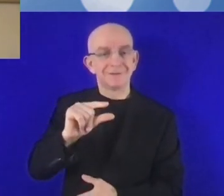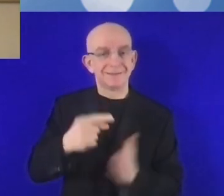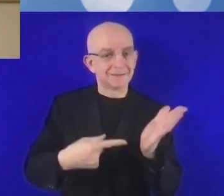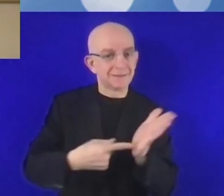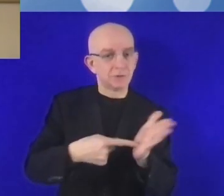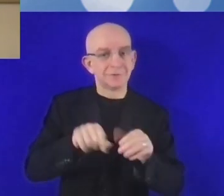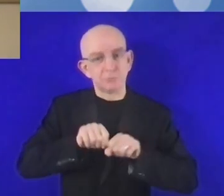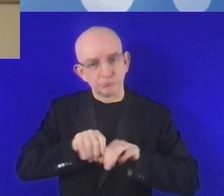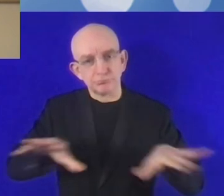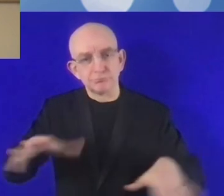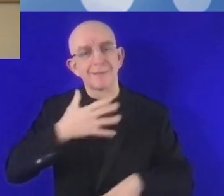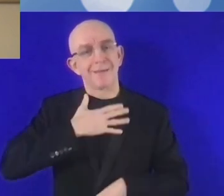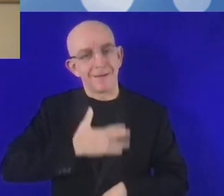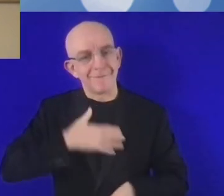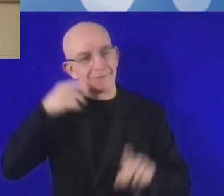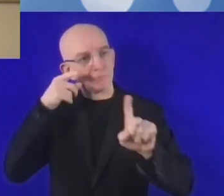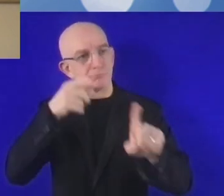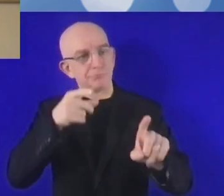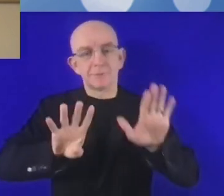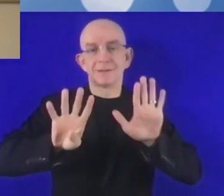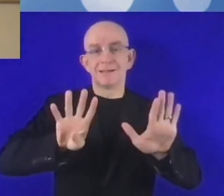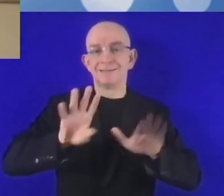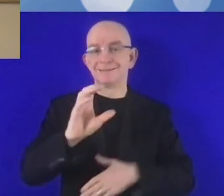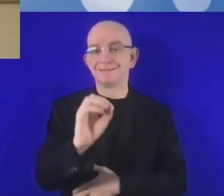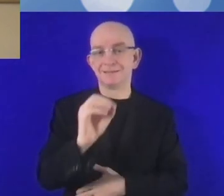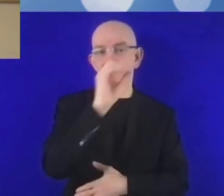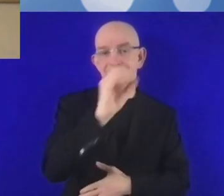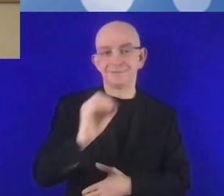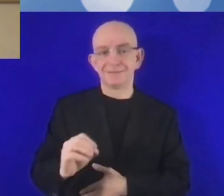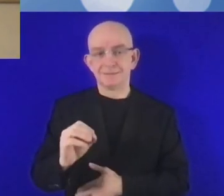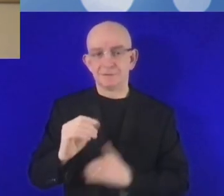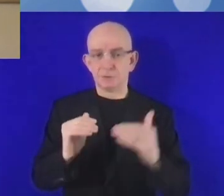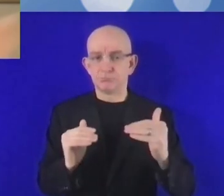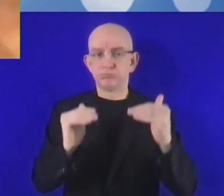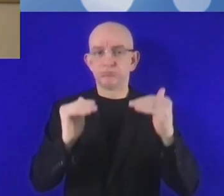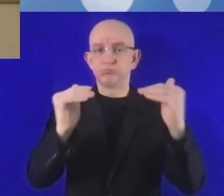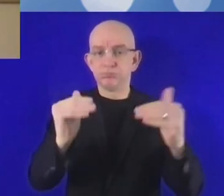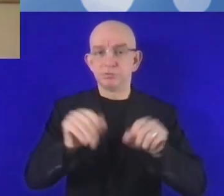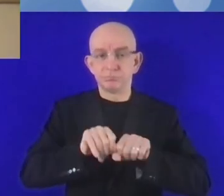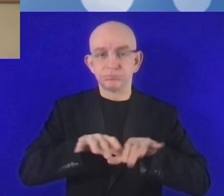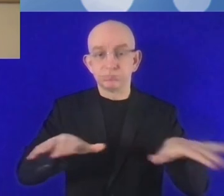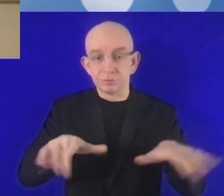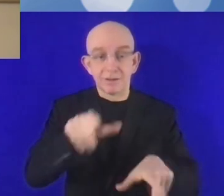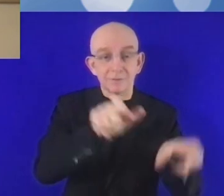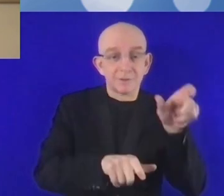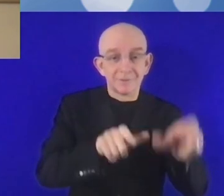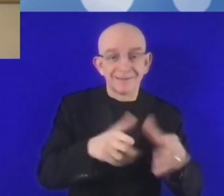мы присутствуем сейчас, даже 90% пользователей имело доступ к как